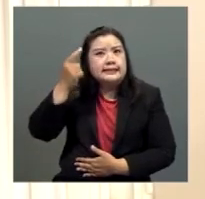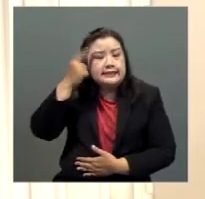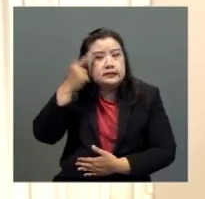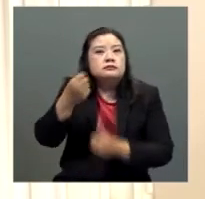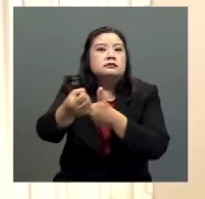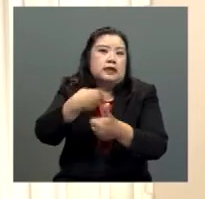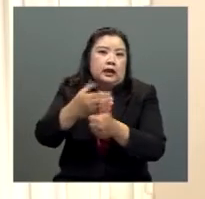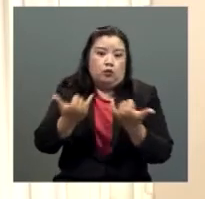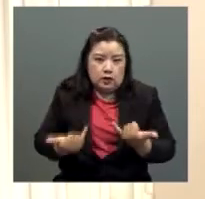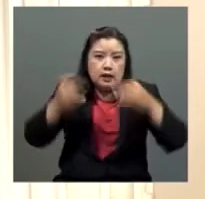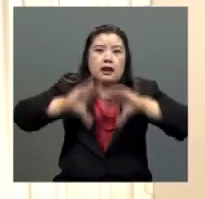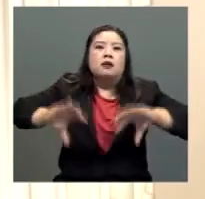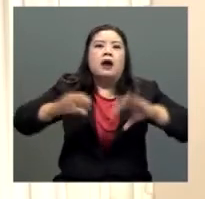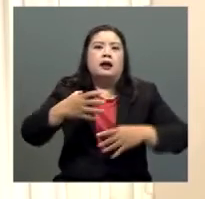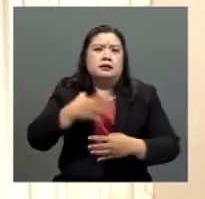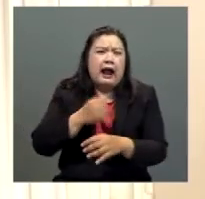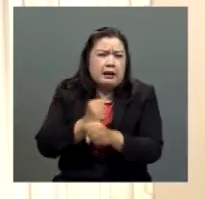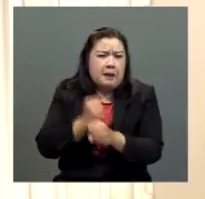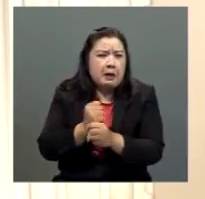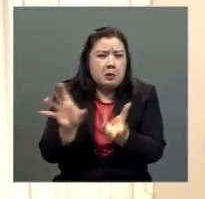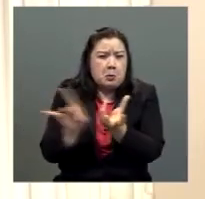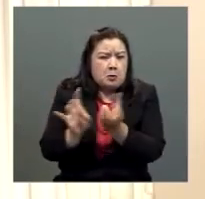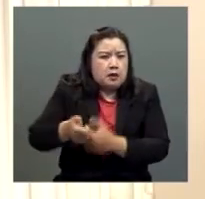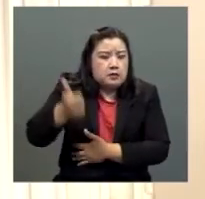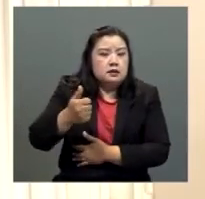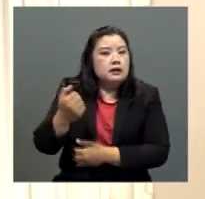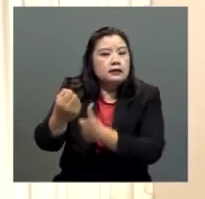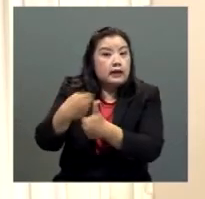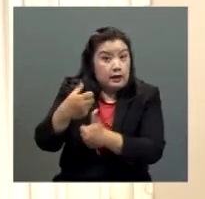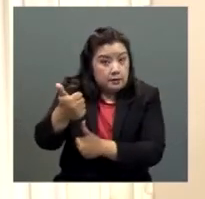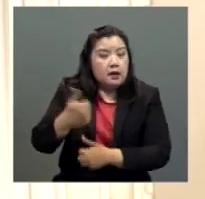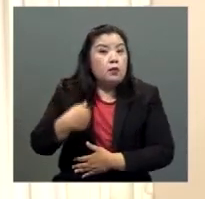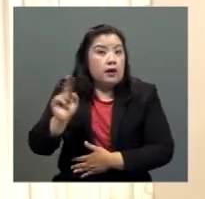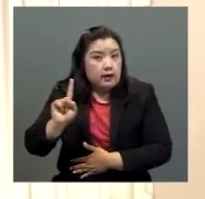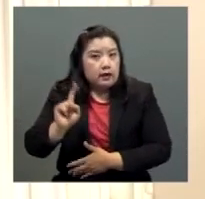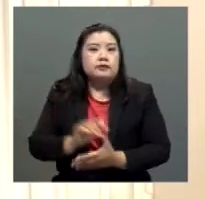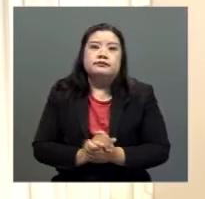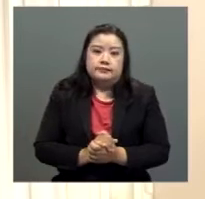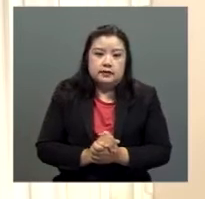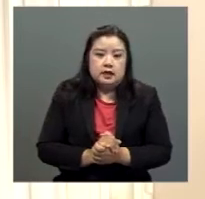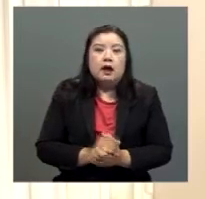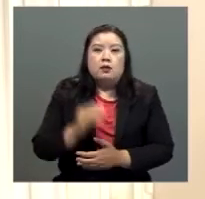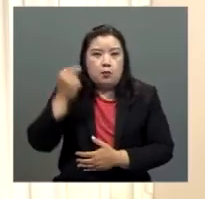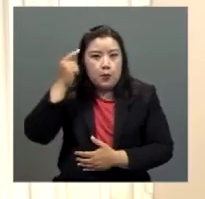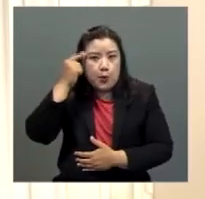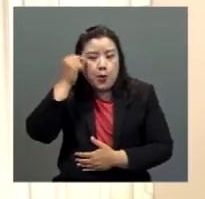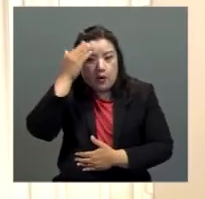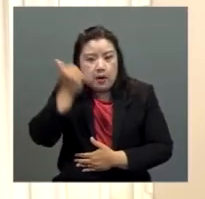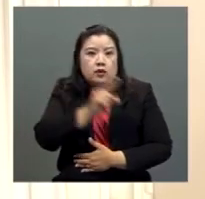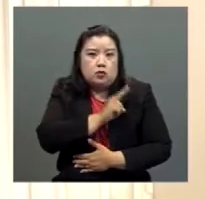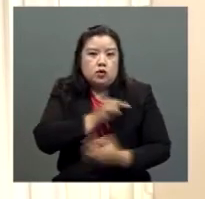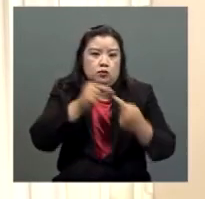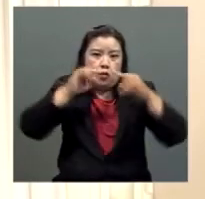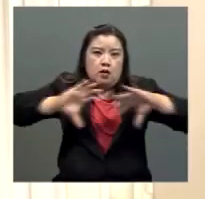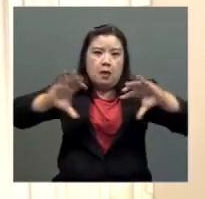าลควรจะทำงานให้มีประสิทธิภาพมากยิ่งขึ้นกว่าเดิมแน่นอนนะครับว่าเป็นหน้าที่และความรับผิดชอบของรัฐบา